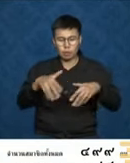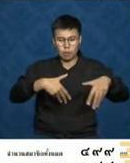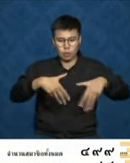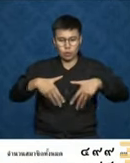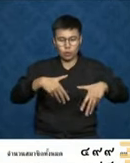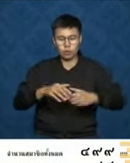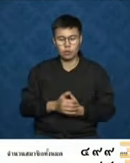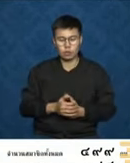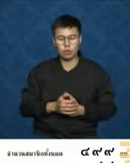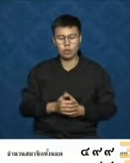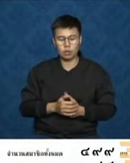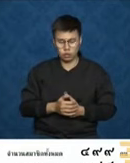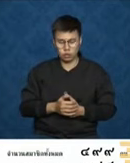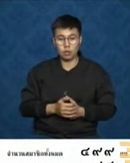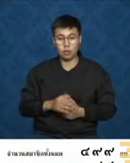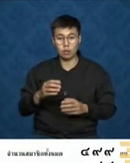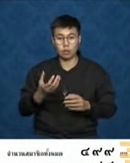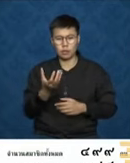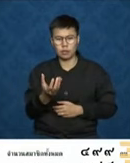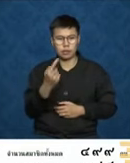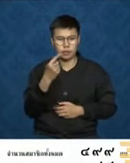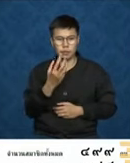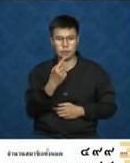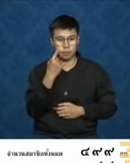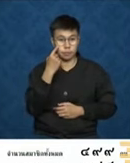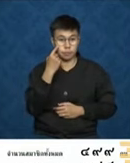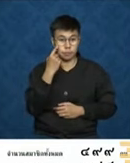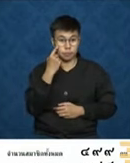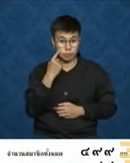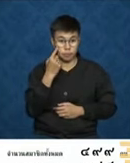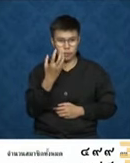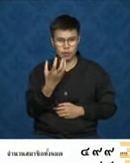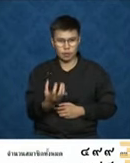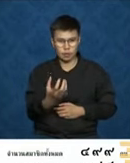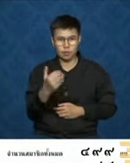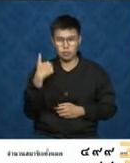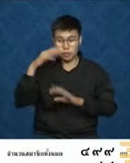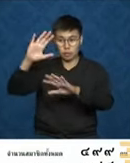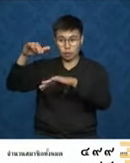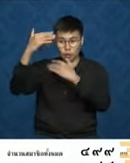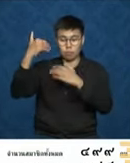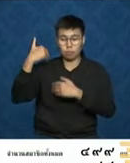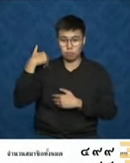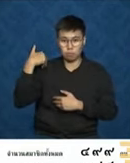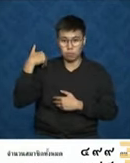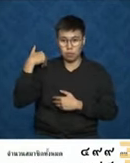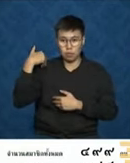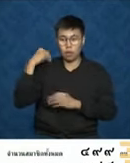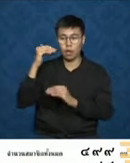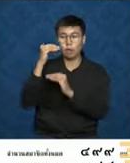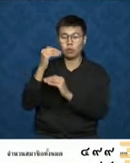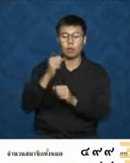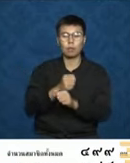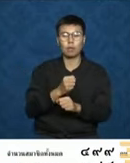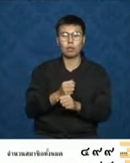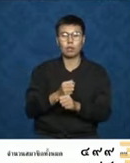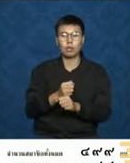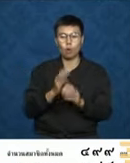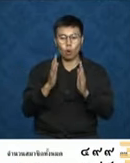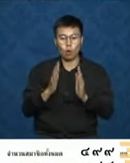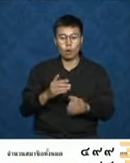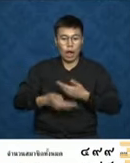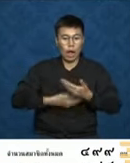ครับเป็นเรื่องหอมหัวใหญ่เนื่องจากว่ามีผู้นำเข้าเมล็ดพันธุ์หอมหัวใหญ่ไม่กี่รายแล้วก็มีโควต้าเพพ่อค้าคนกลางไม่เพียงพอทำ